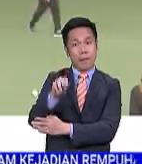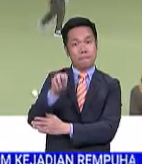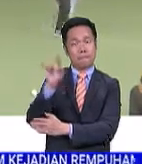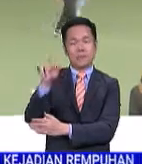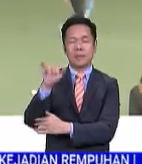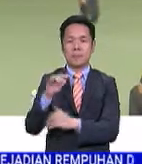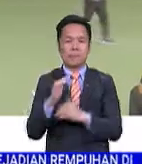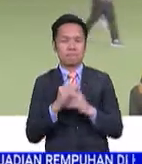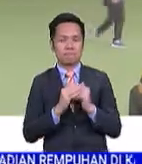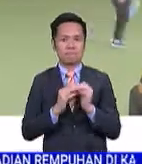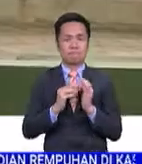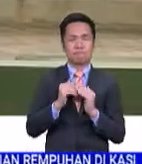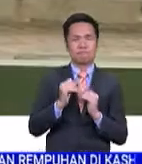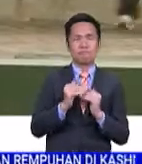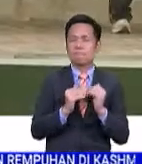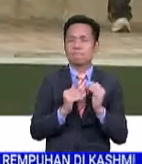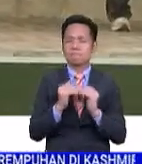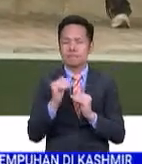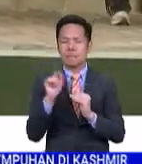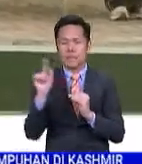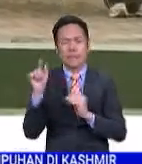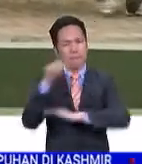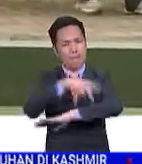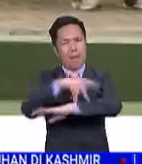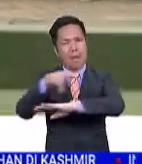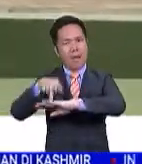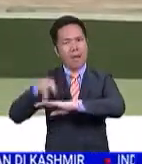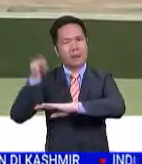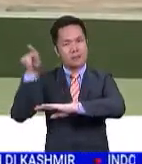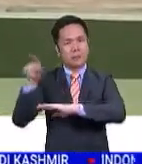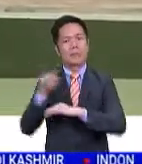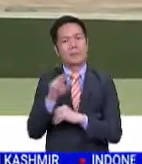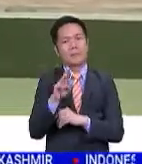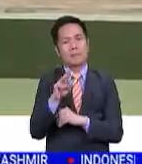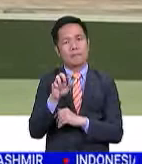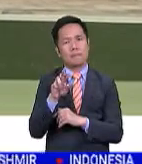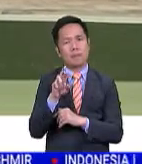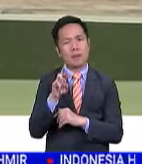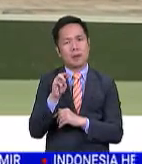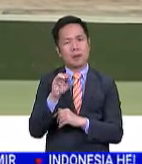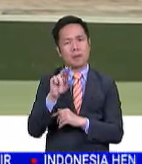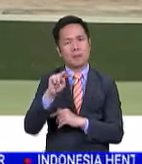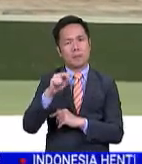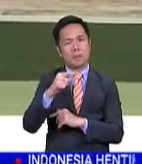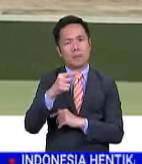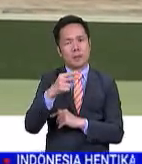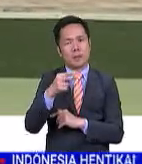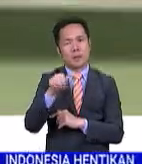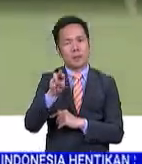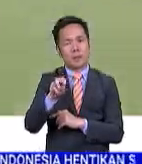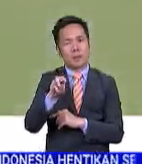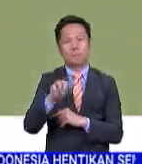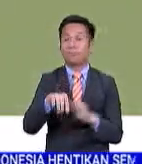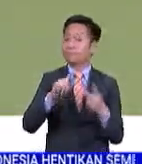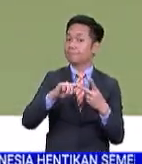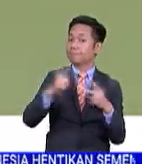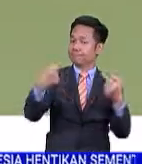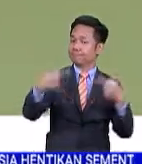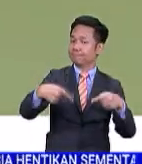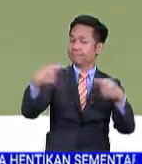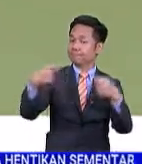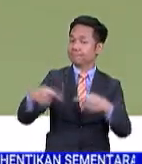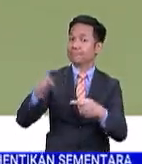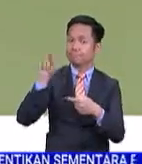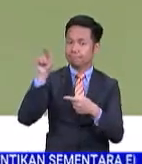untuk menyesuaikan diri dengan keadaan padang di sana. Dalam masa yang sama, mereka berpeluang untuk mengadakan friendly dengan